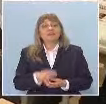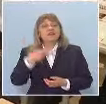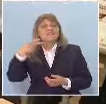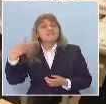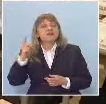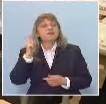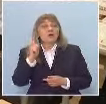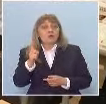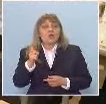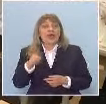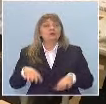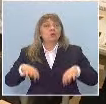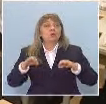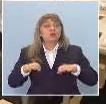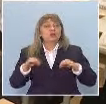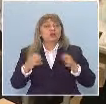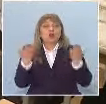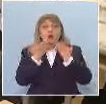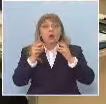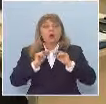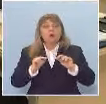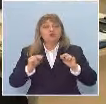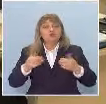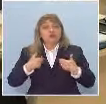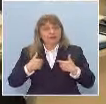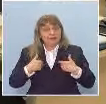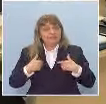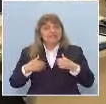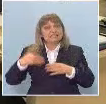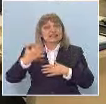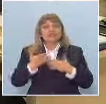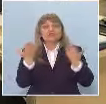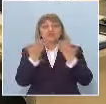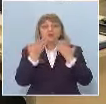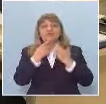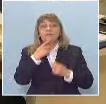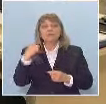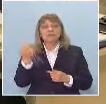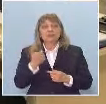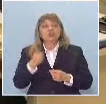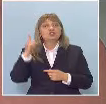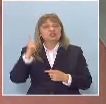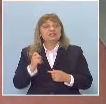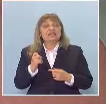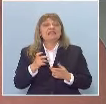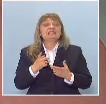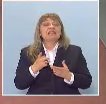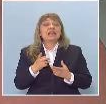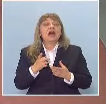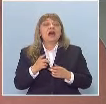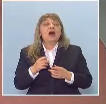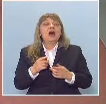фирма, която се поръча обучение при нас за следващата учебна година. Ще стартира дуална форма на обучение за 13